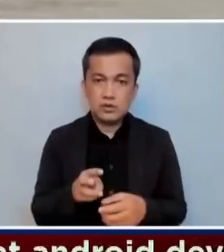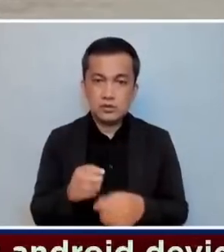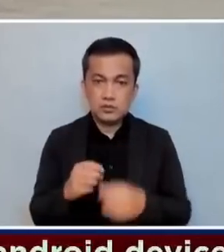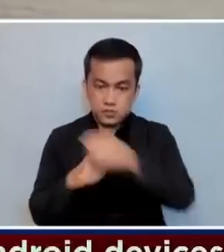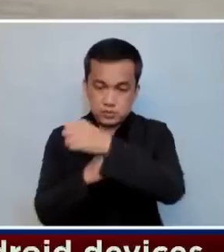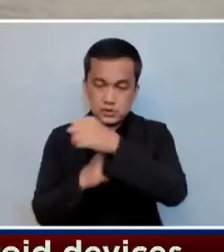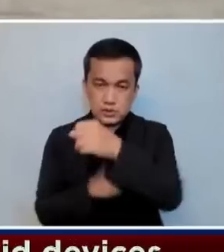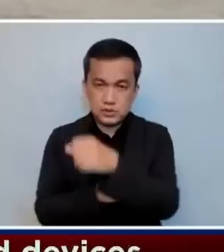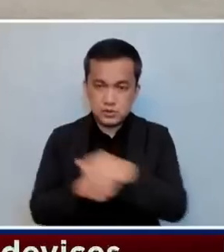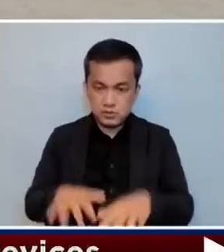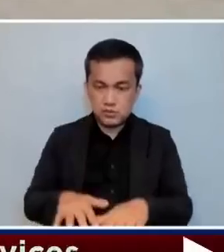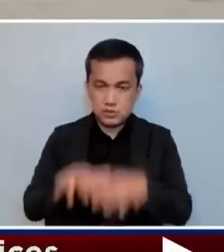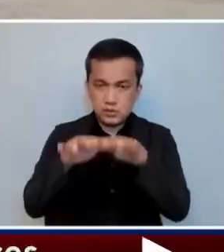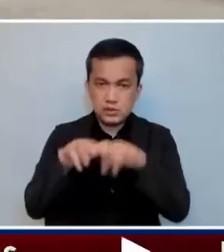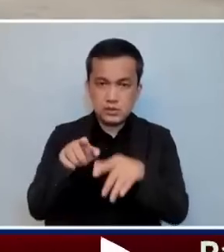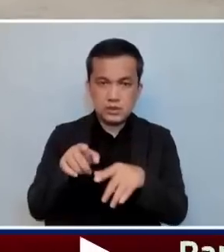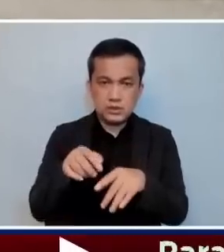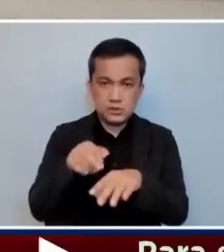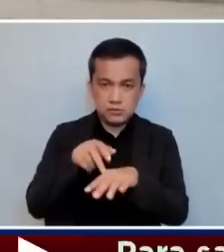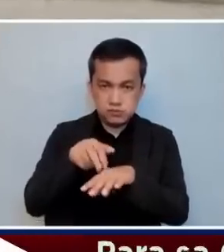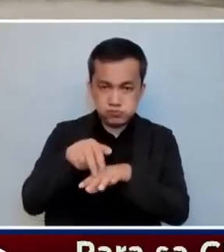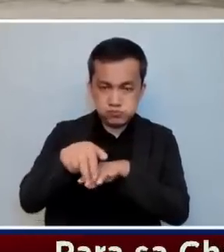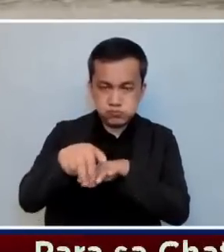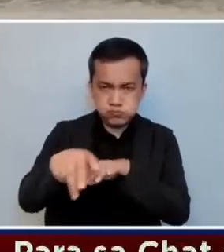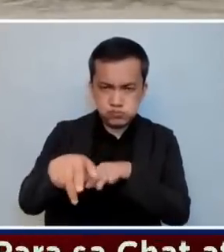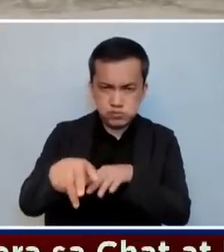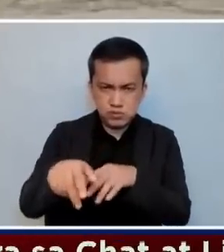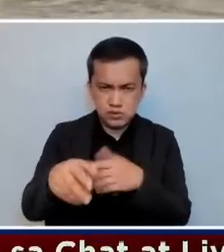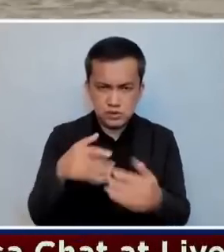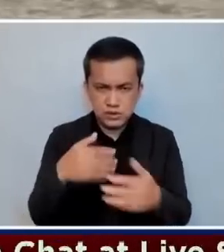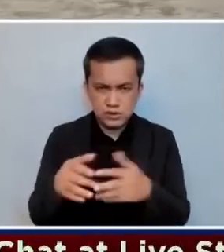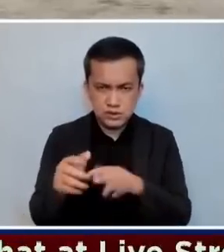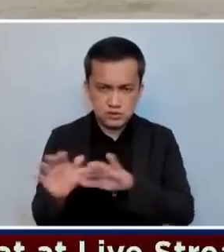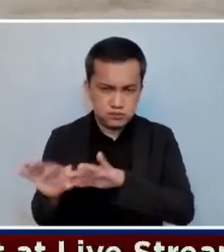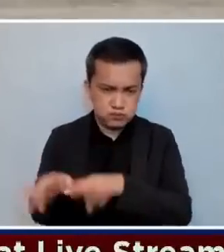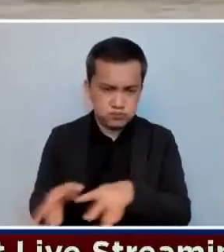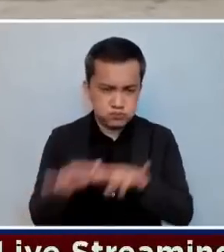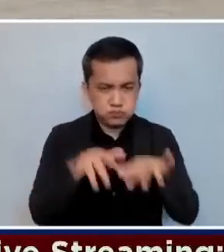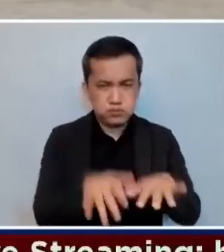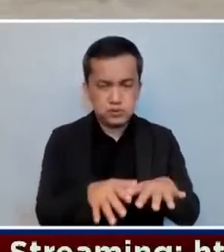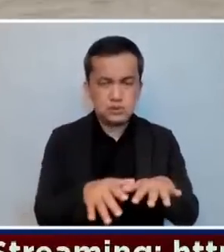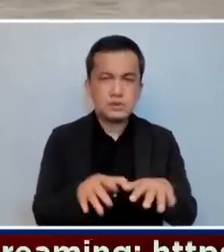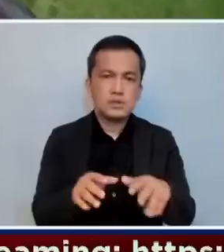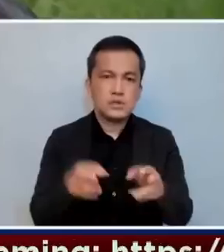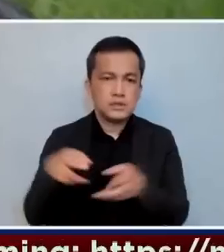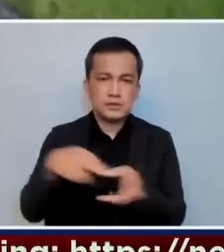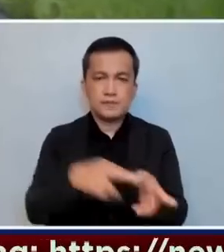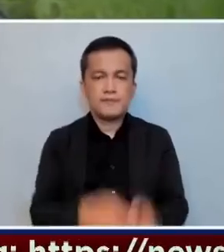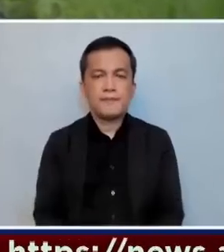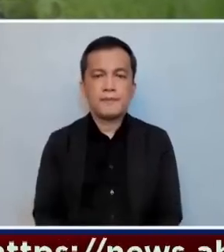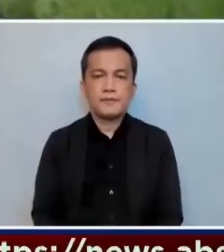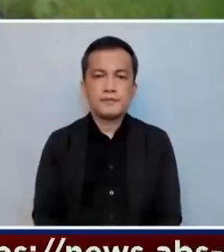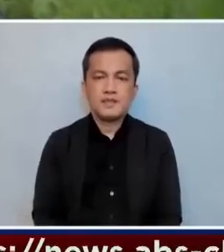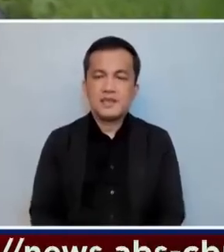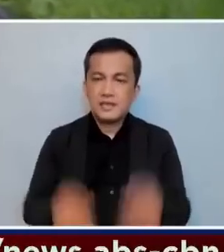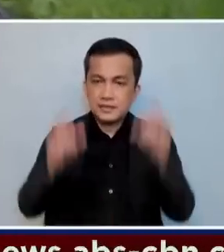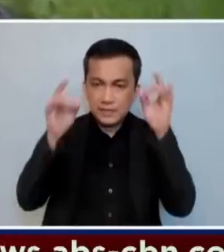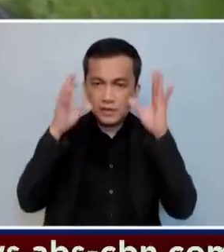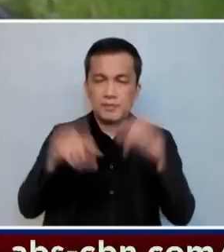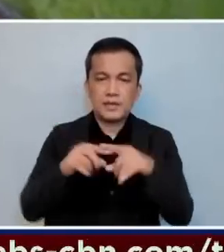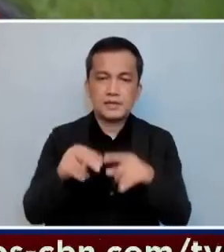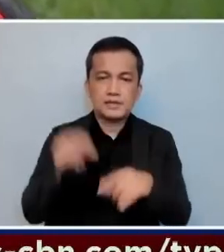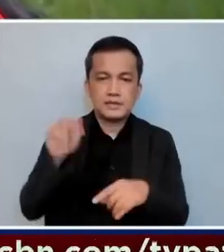ni Tito Maling sa kabila ng malakas na agos ng tubig mula sa umapaw na ilog. Delikado nga sir, kaso lang kailangan namin lang